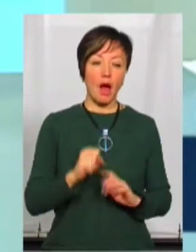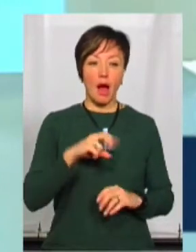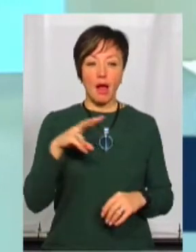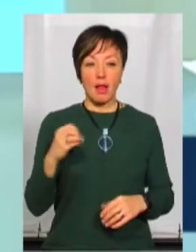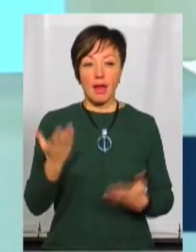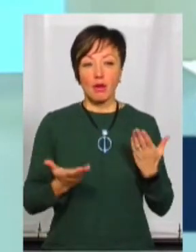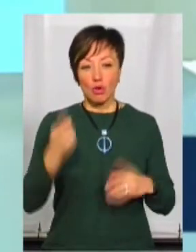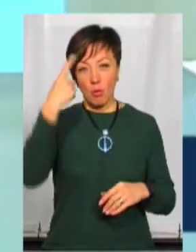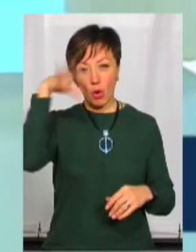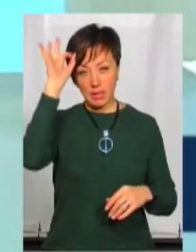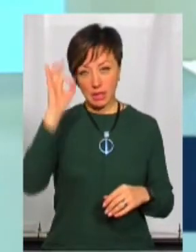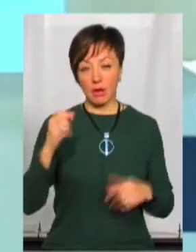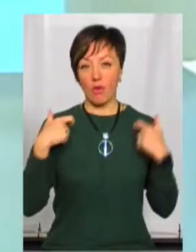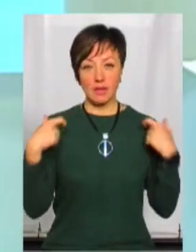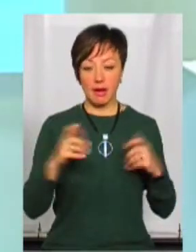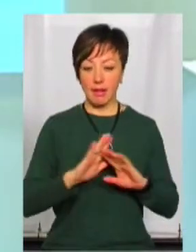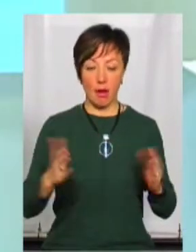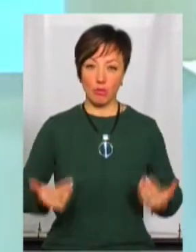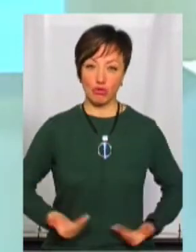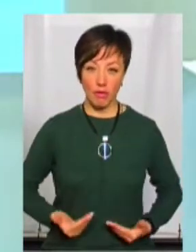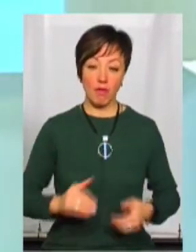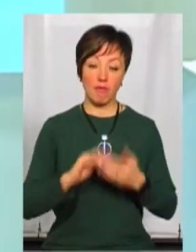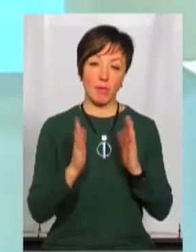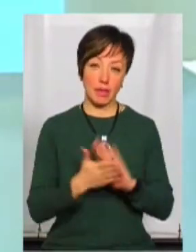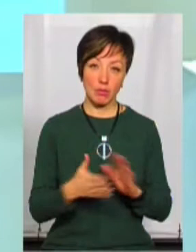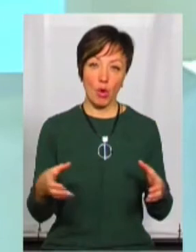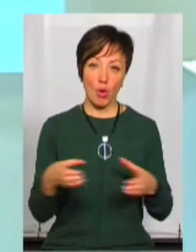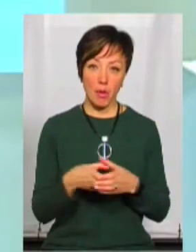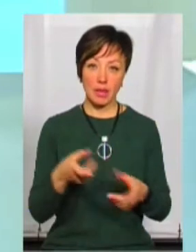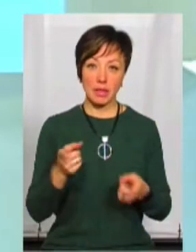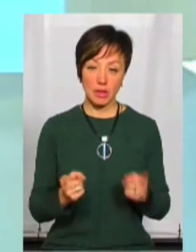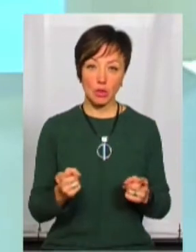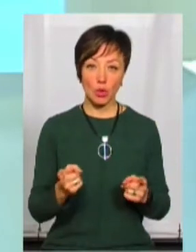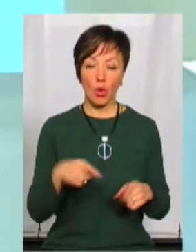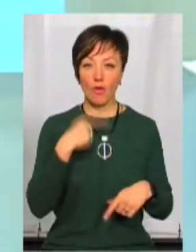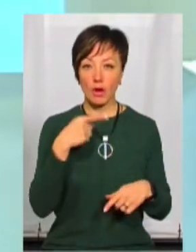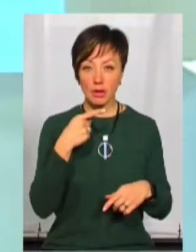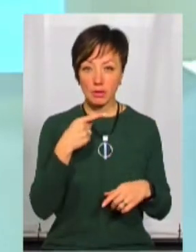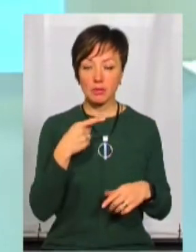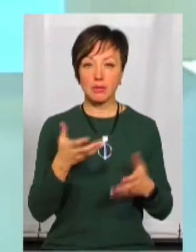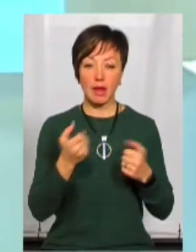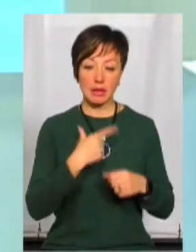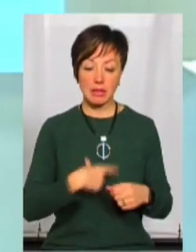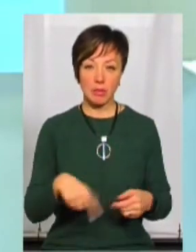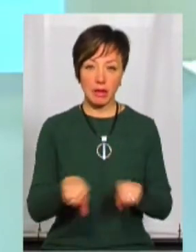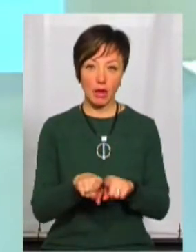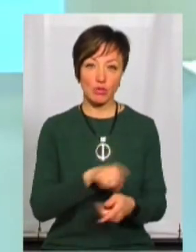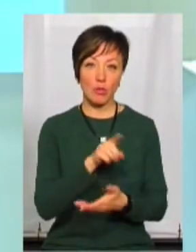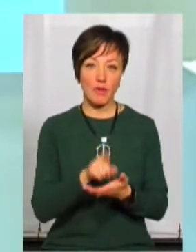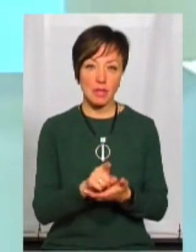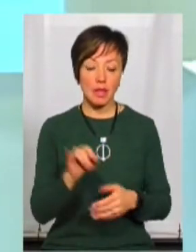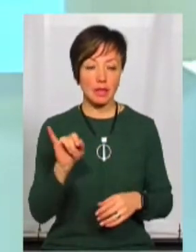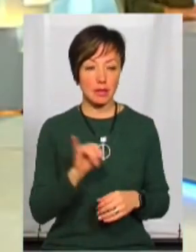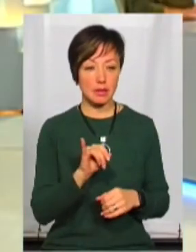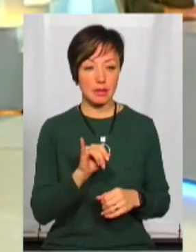якщо поліцейський офіцер громади не проживає, то, в принципі, громада, дійсно, як вже говорив Вадим Михайлович, брала на себе таке зобов'язання